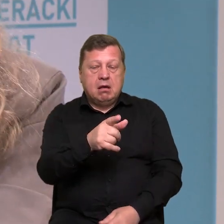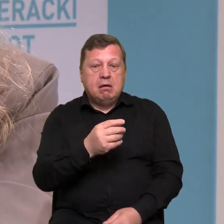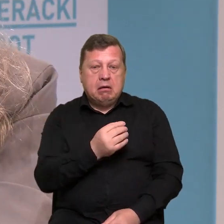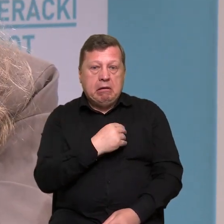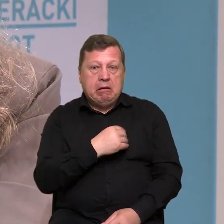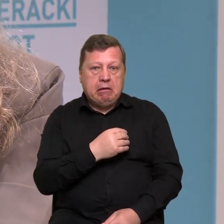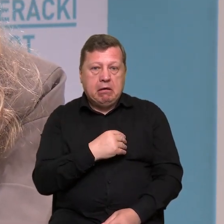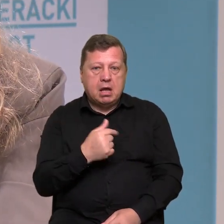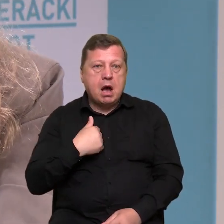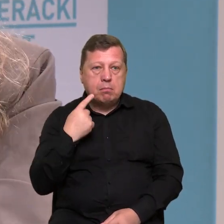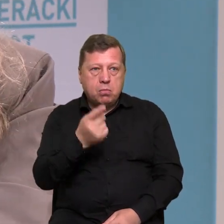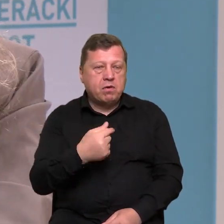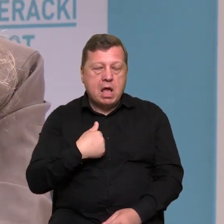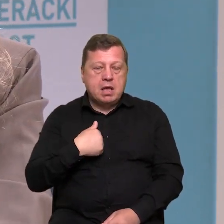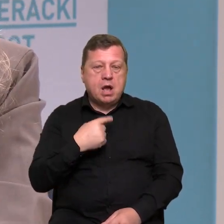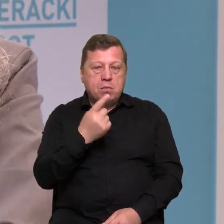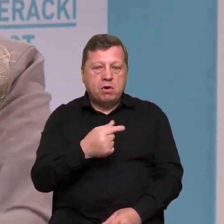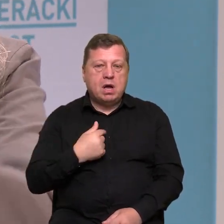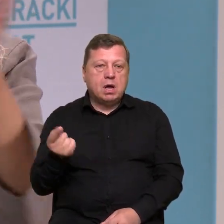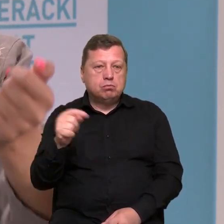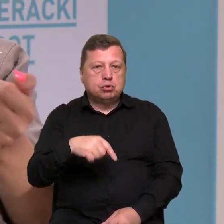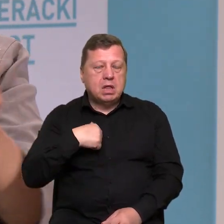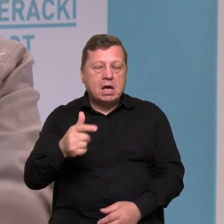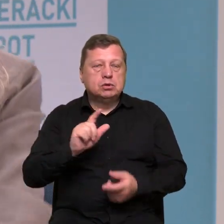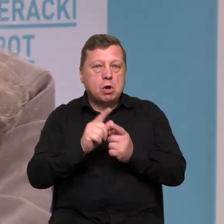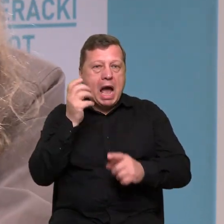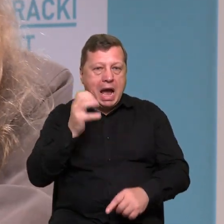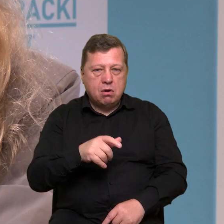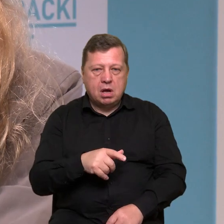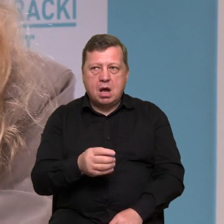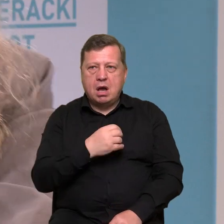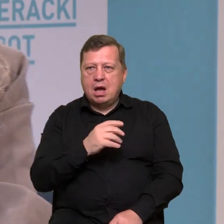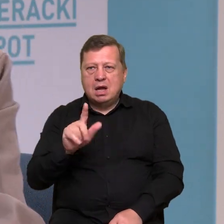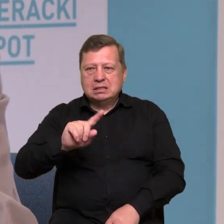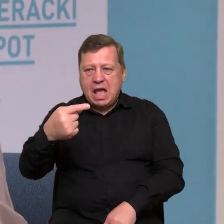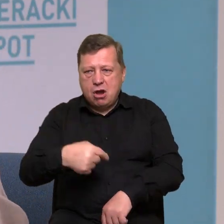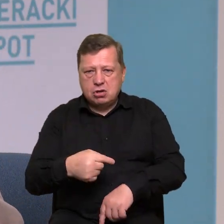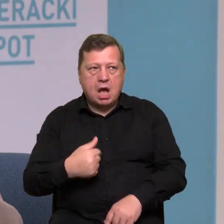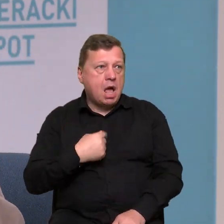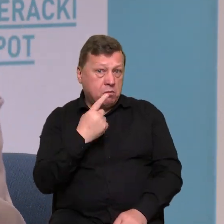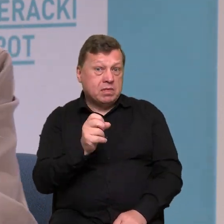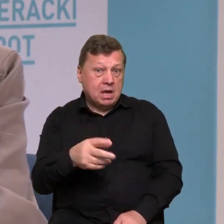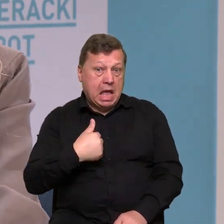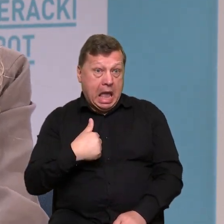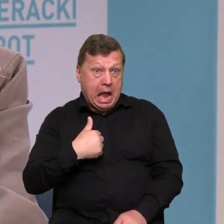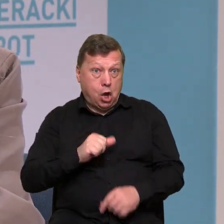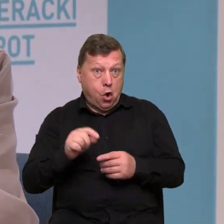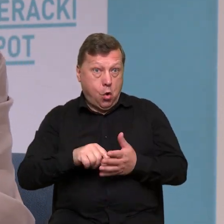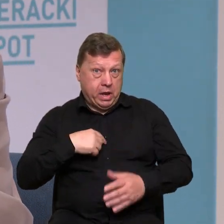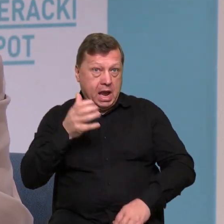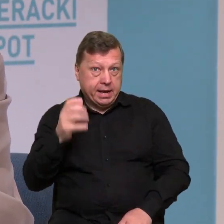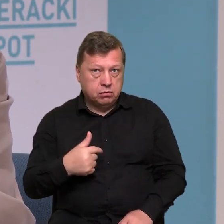powiedział, ja powiedziałam, przyszłam na spotkanie autorskie, a on powiedział, ale spotkanie jest dopiero za godzinę, a ja mówię, no tak, ale jestem tą